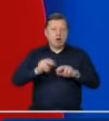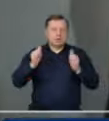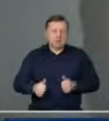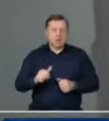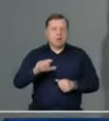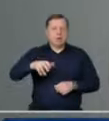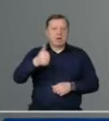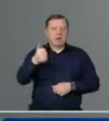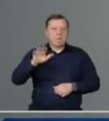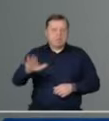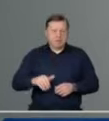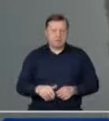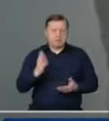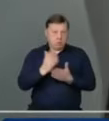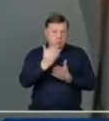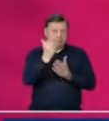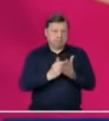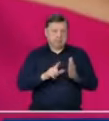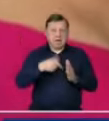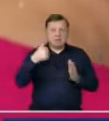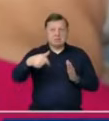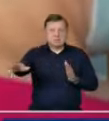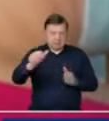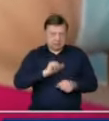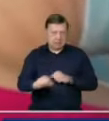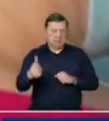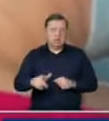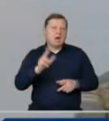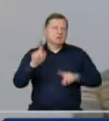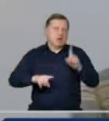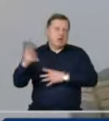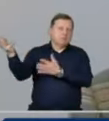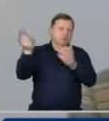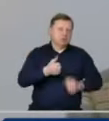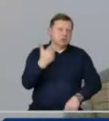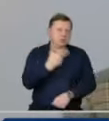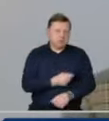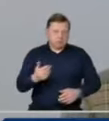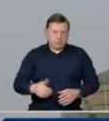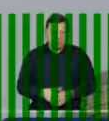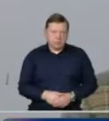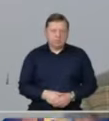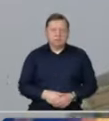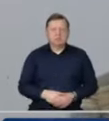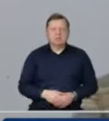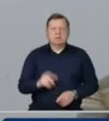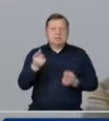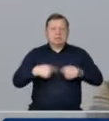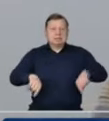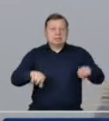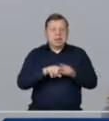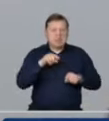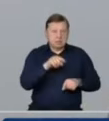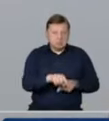1B. Jest harmonogram szczepień na kolejne tygodnie. Wszystko zależy od dostaw szczepionek. Rolą tych podmiotów, tych zespołów właśnie,